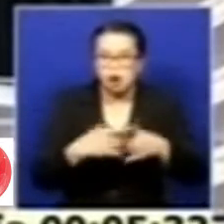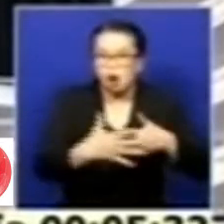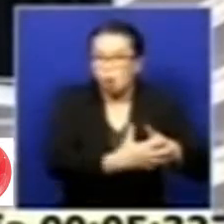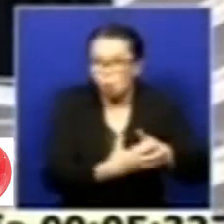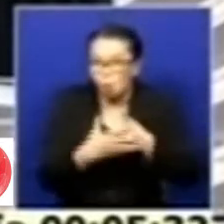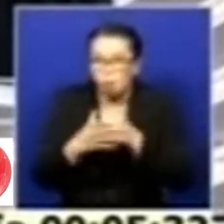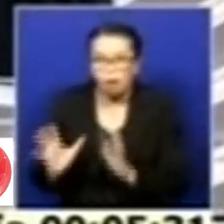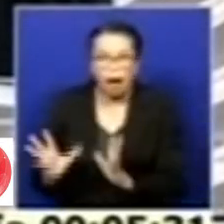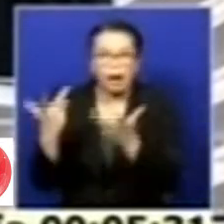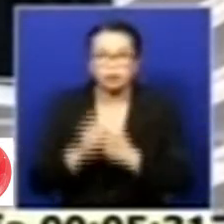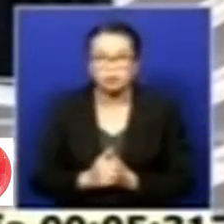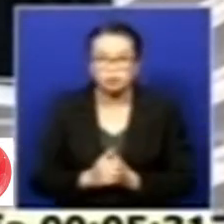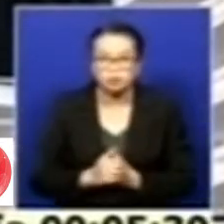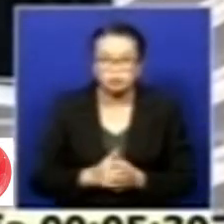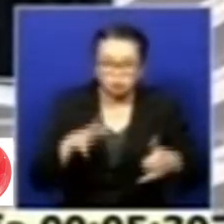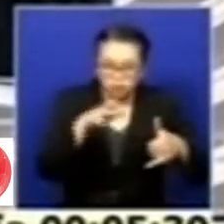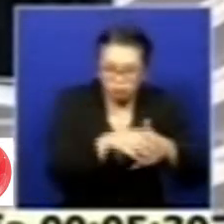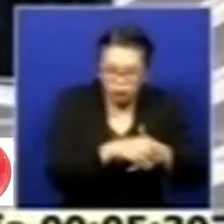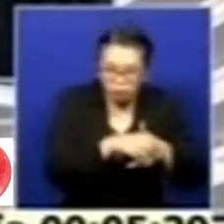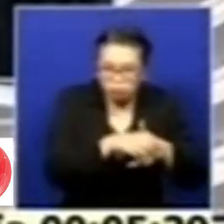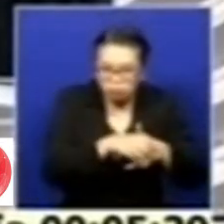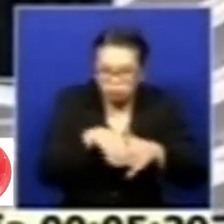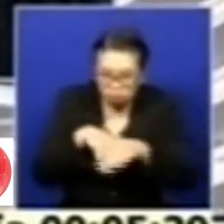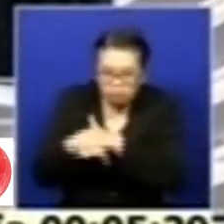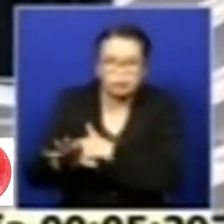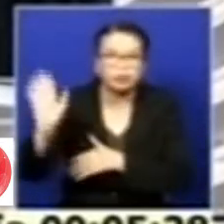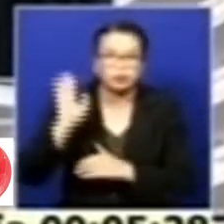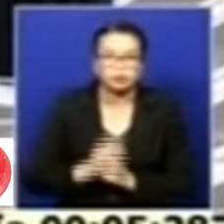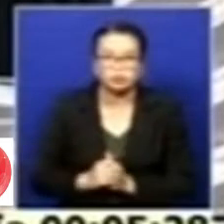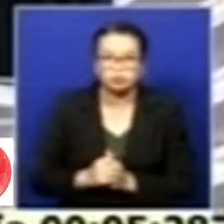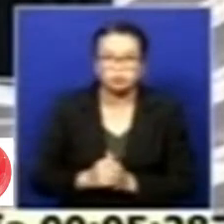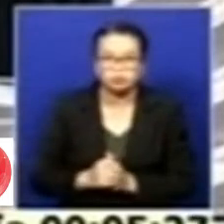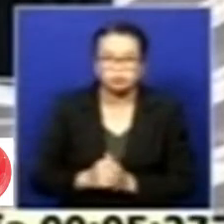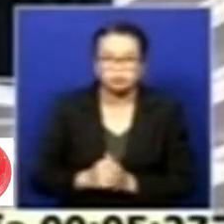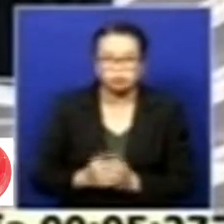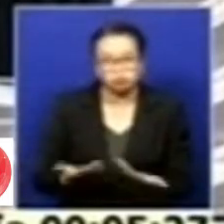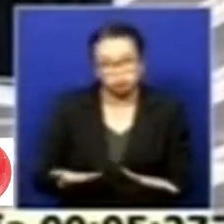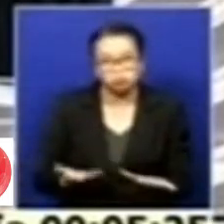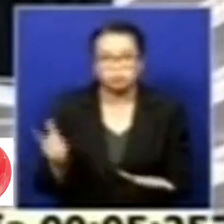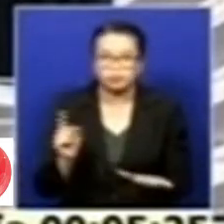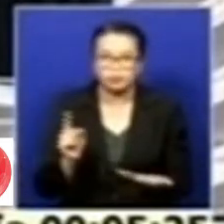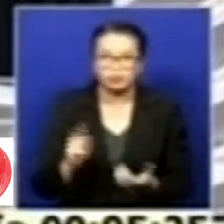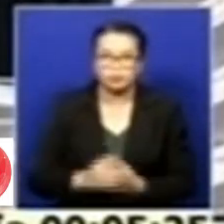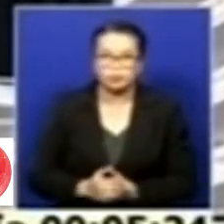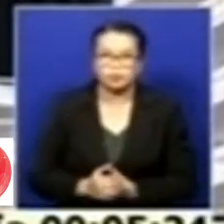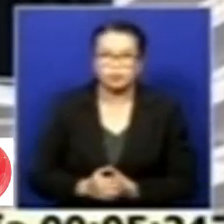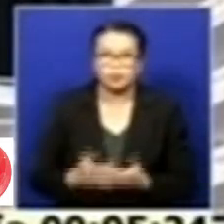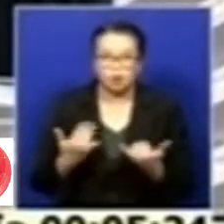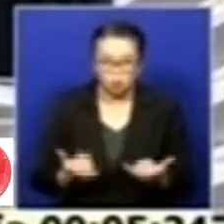การเอาสื่อมวลชนมาพูดถึงลักษณะที่ว่าคุณวันเฉลิมไปเกี่ยวข้องกับเรื่องเซนซิทีฟแบบนี้เนี่ยวันนี้คุณวันเฉลิมอาจ